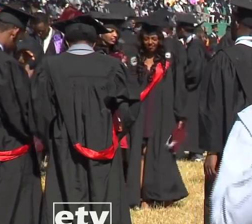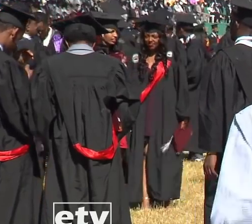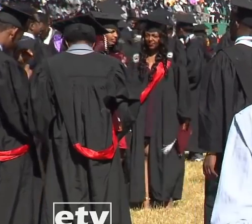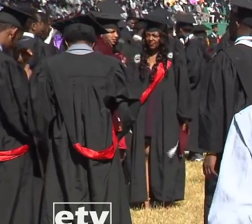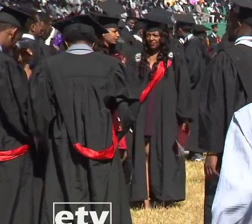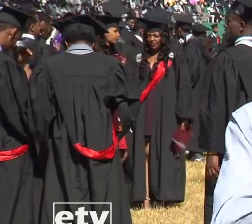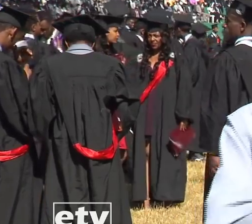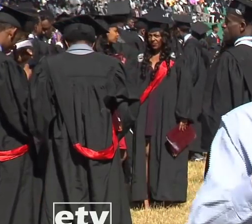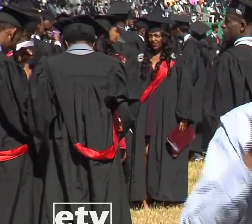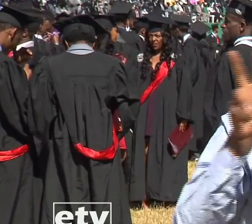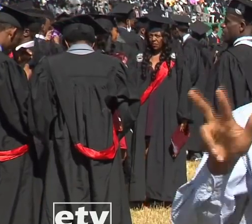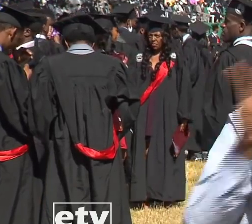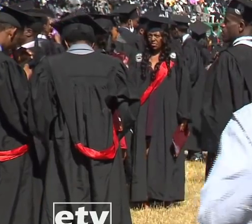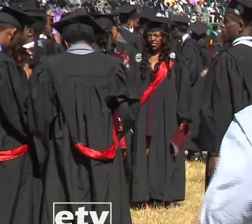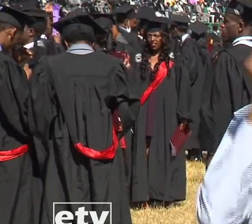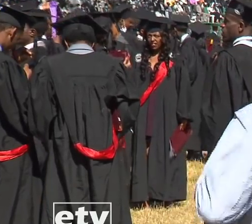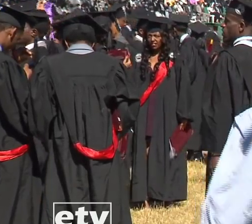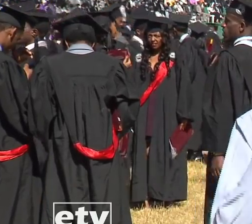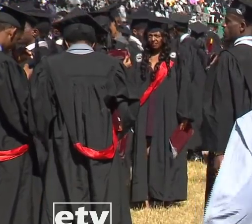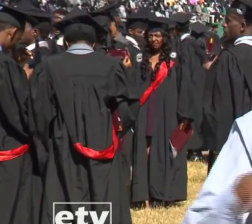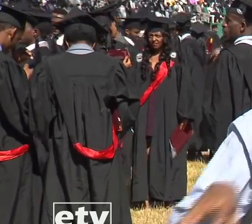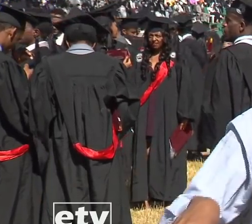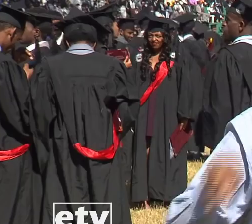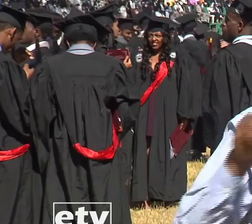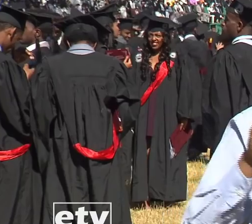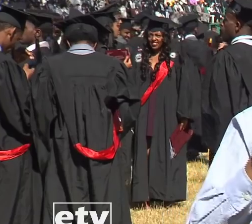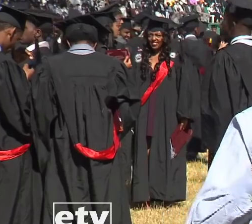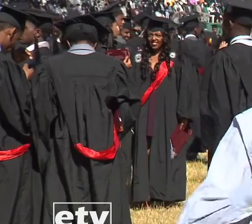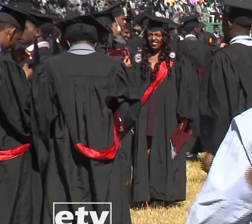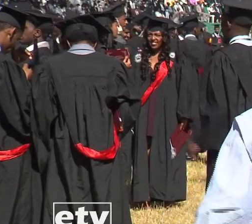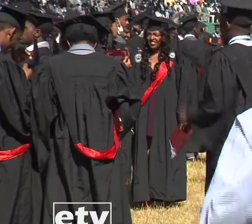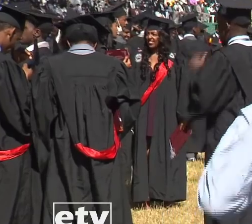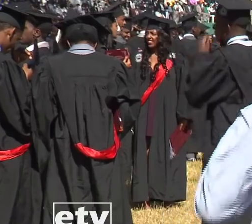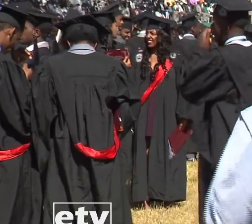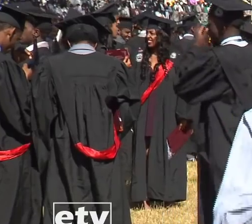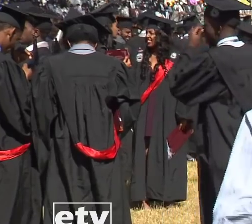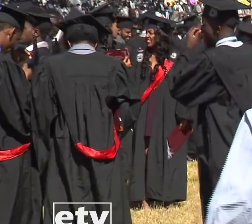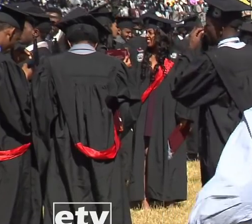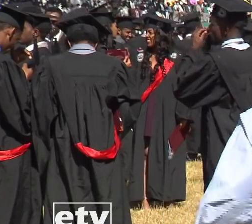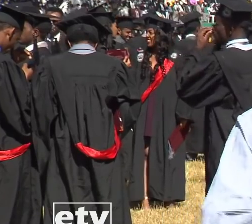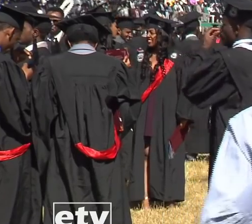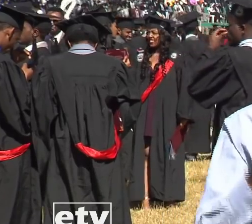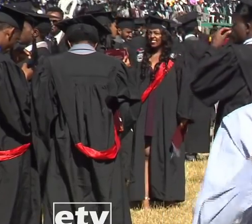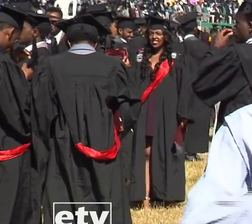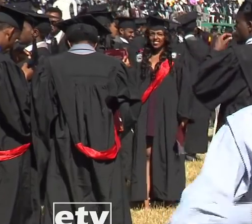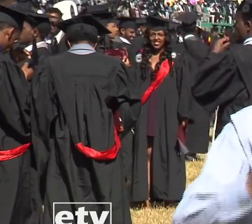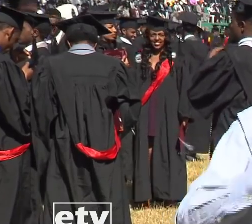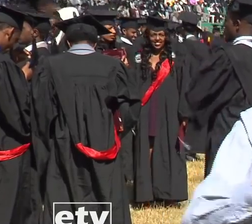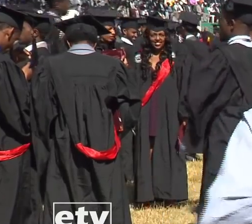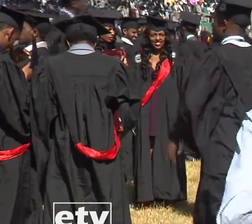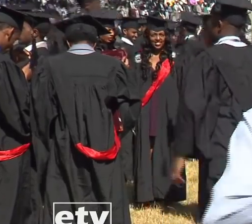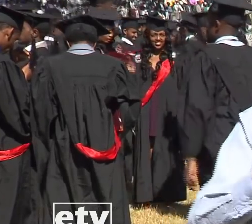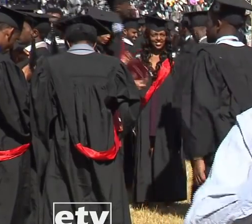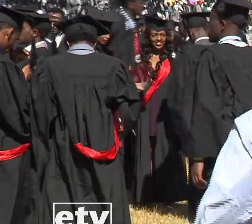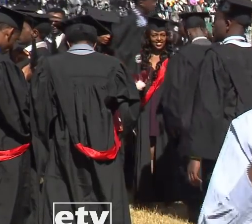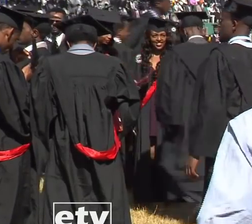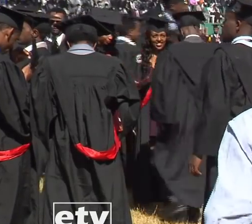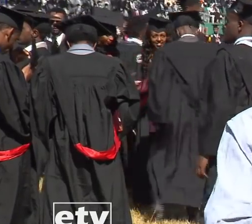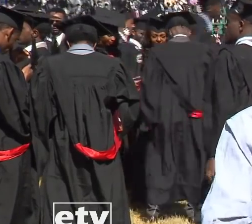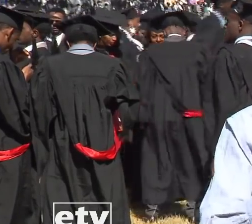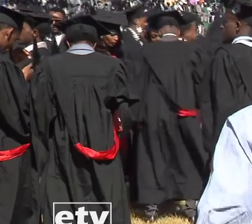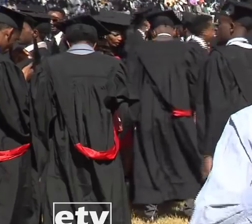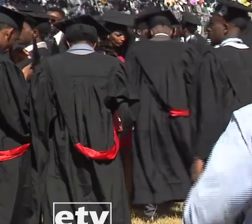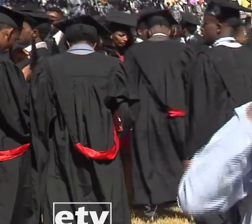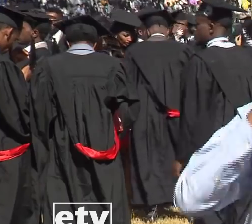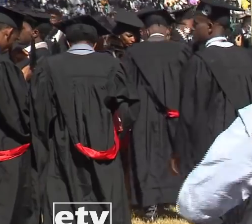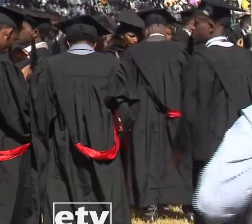ዘርፎች አስመርቋል። በተመሳሳይ 33 መስማት የተሳናቸው ተማሪዎችን በተለያየ የትምህርት ክፍል በስፖርት፣ በልዩ ፍላጎት፣ በምልክት ቋንቋና መሰል